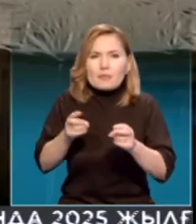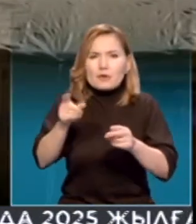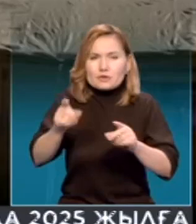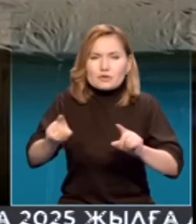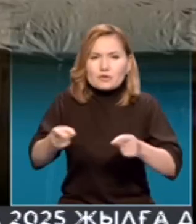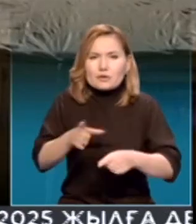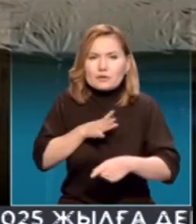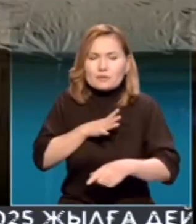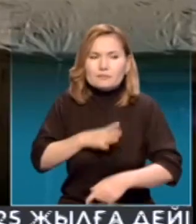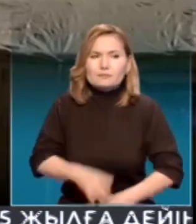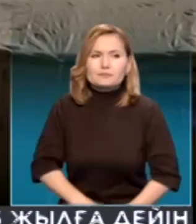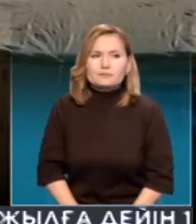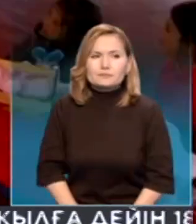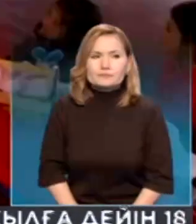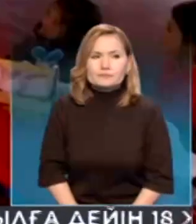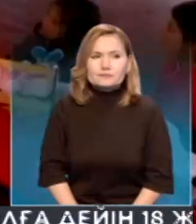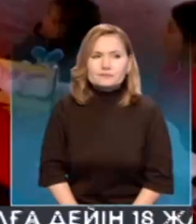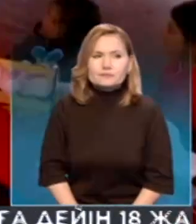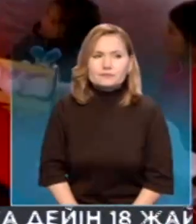тұтқындалғаны белгілі болып отыр.